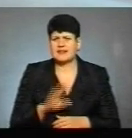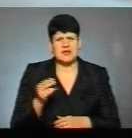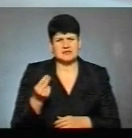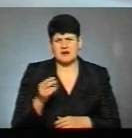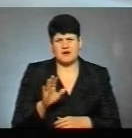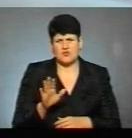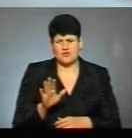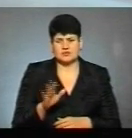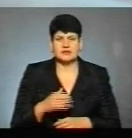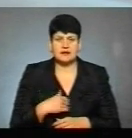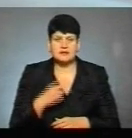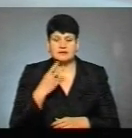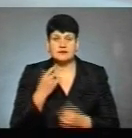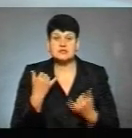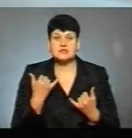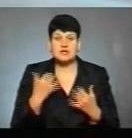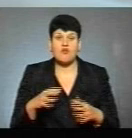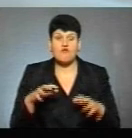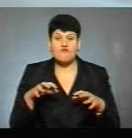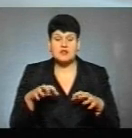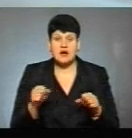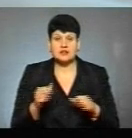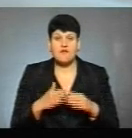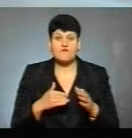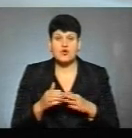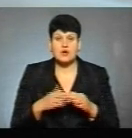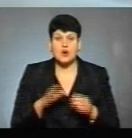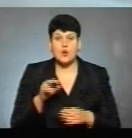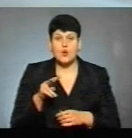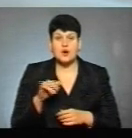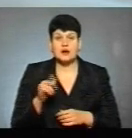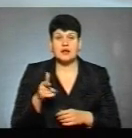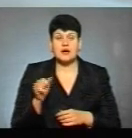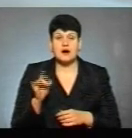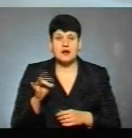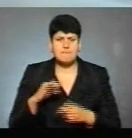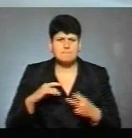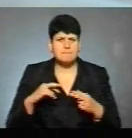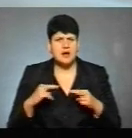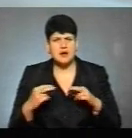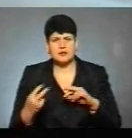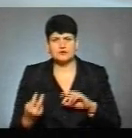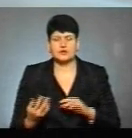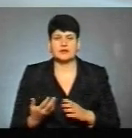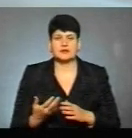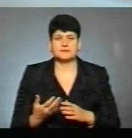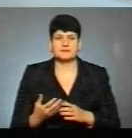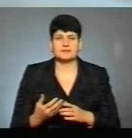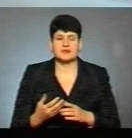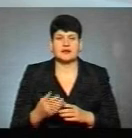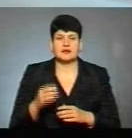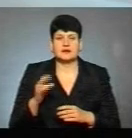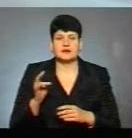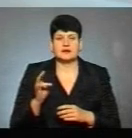Ну, я дивився, от зараз влада у руках, фактично, в руках олігархів перетворили то на гешефт,